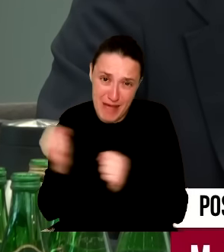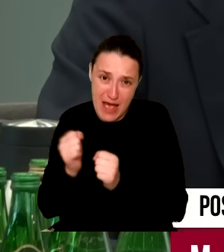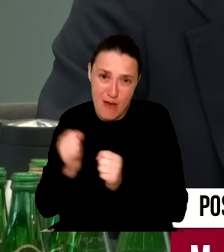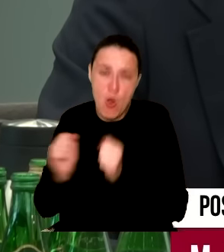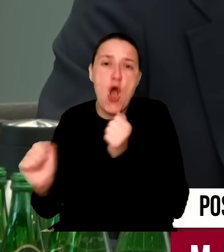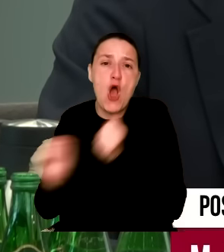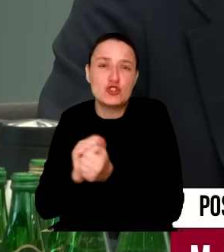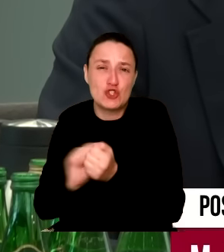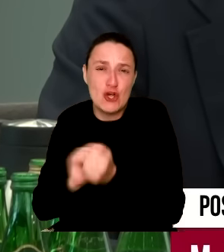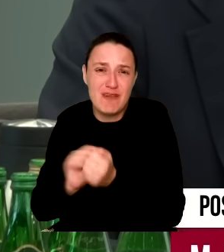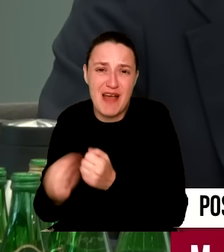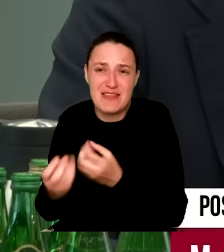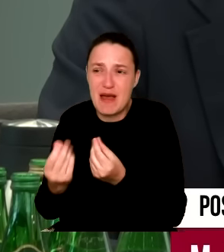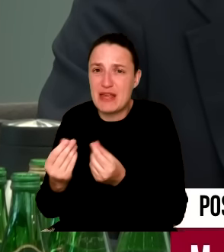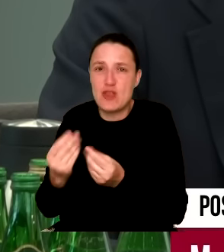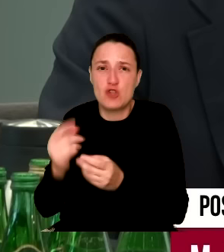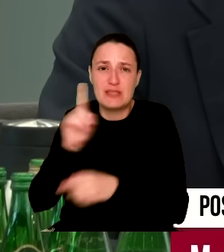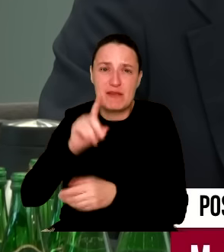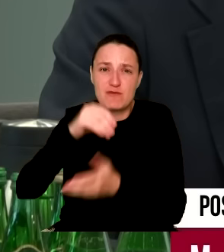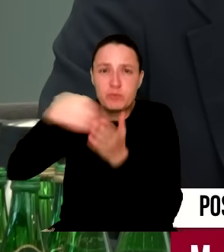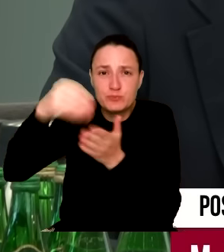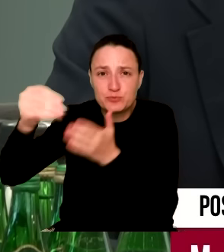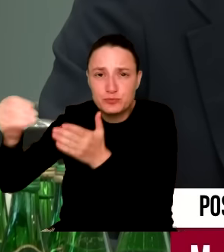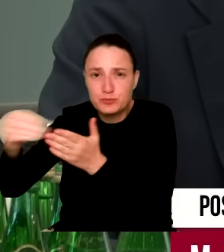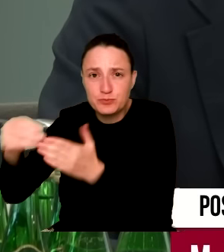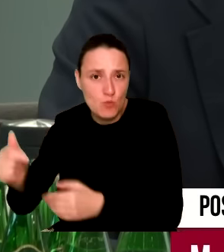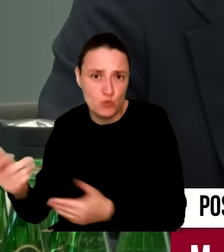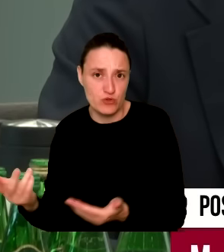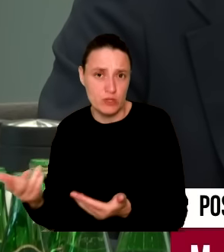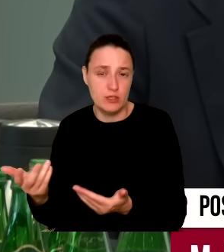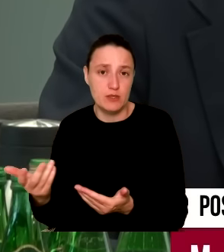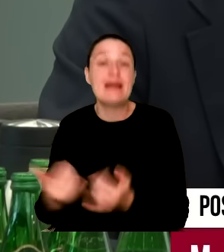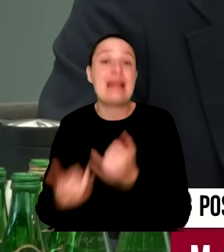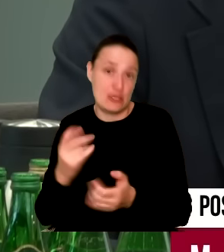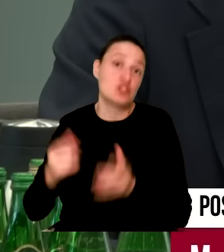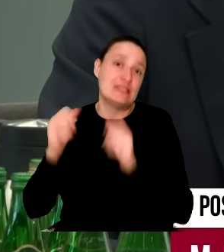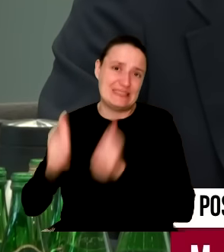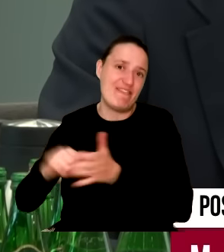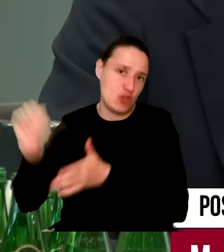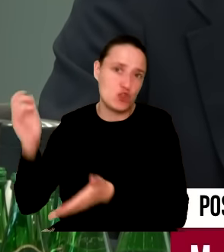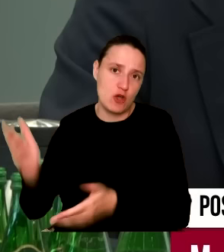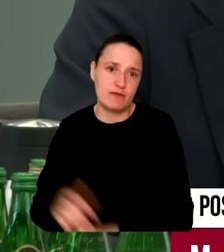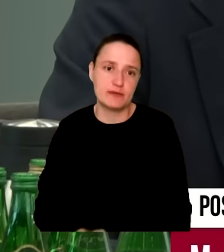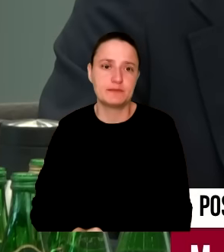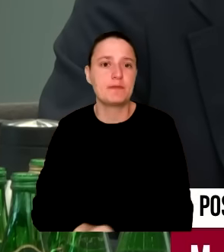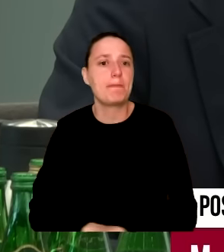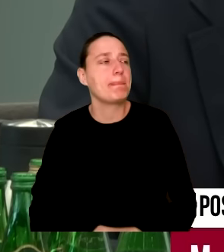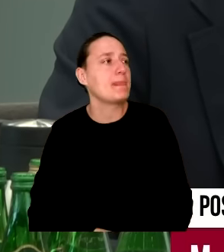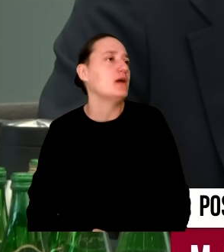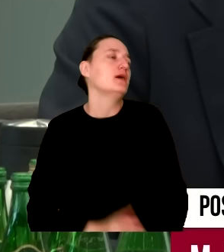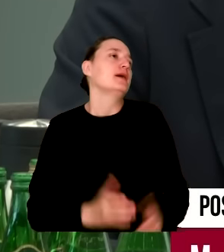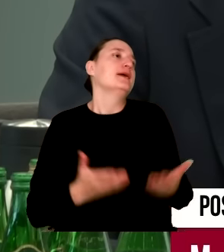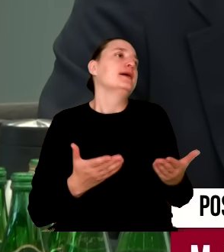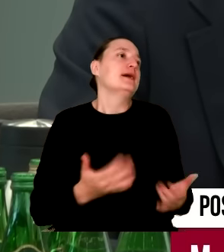będzie będzie państwo polskie musiało wypłacać odszkodowania jeśli wprowadzony zostanie stan nadzwyczajny panie pośle jeżeli